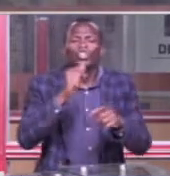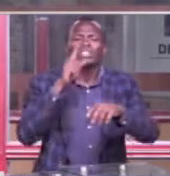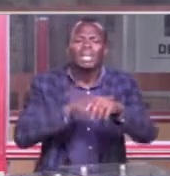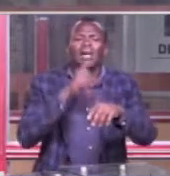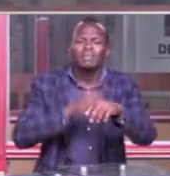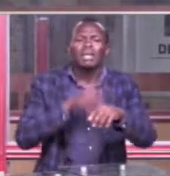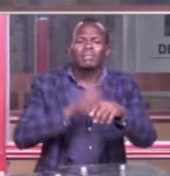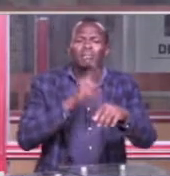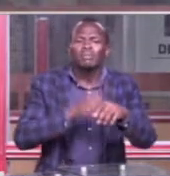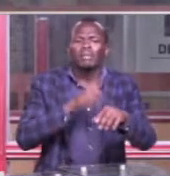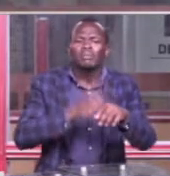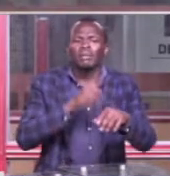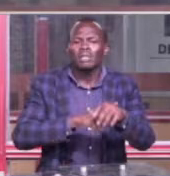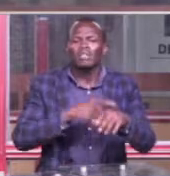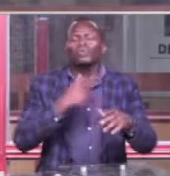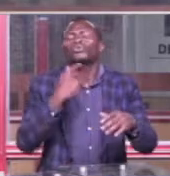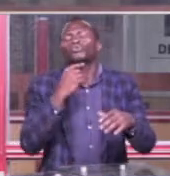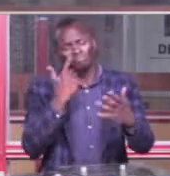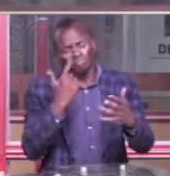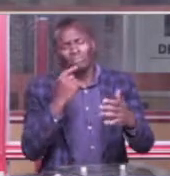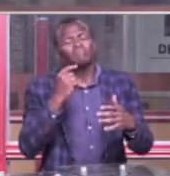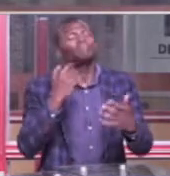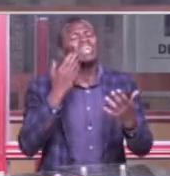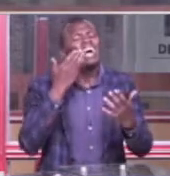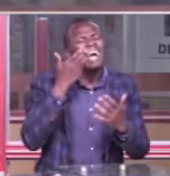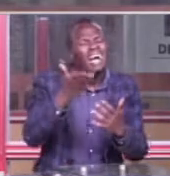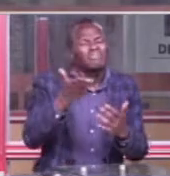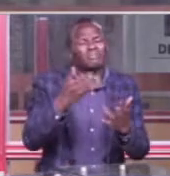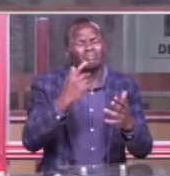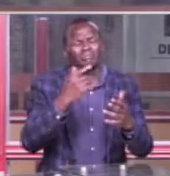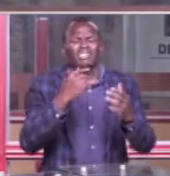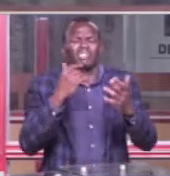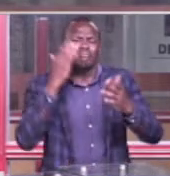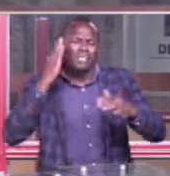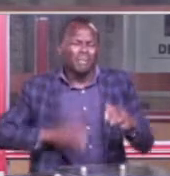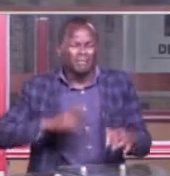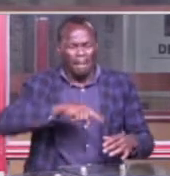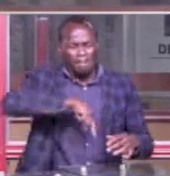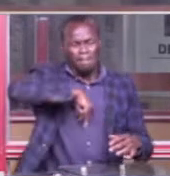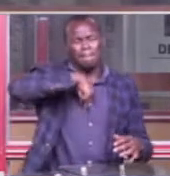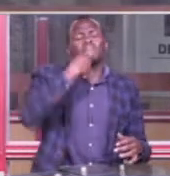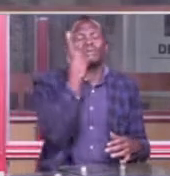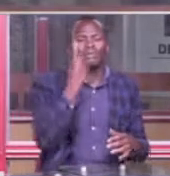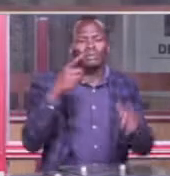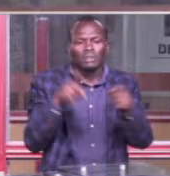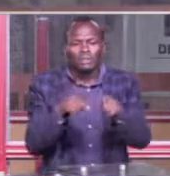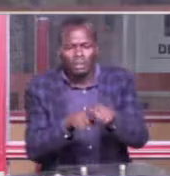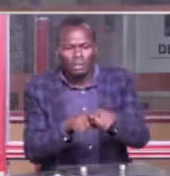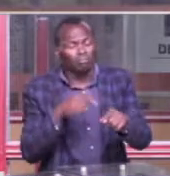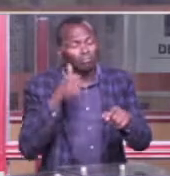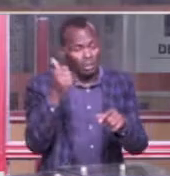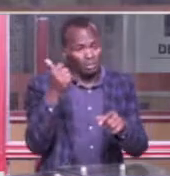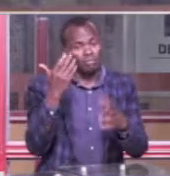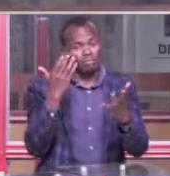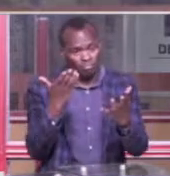okubeera obulungi. Minisita okwogera bino abadde mu lukungaana lw'okutema empenda ssaako n'okulaba bwe batuuse mu kulwanyisa endwadde ezigwa zitalaze